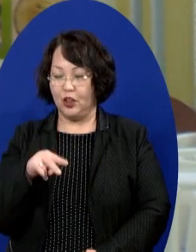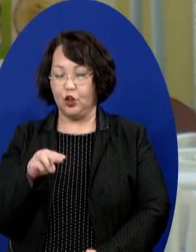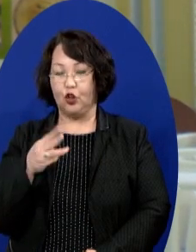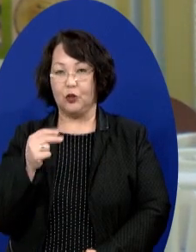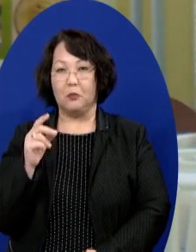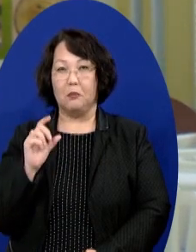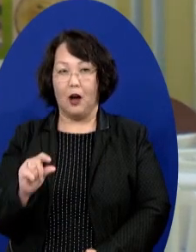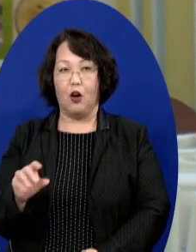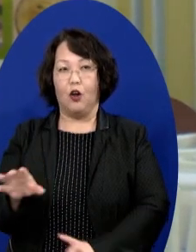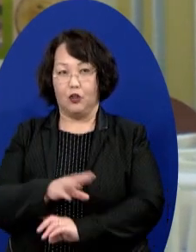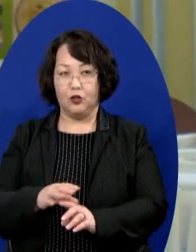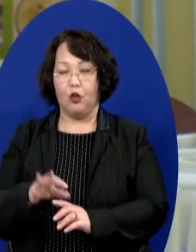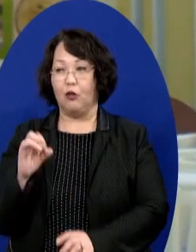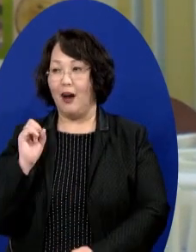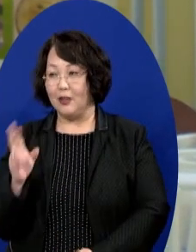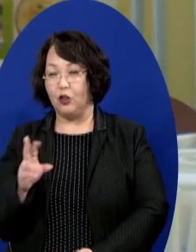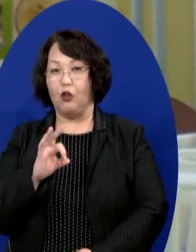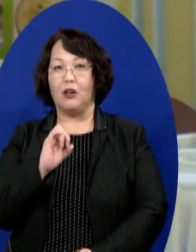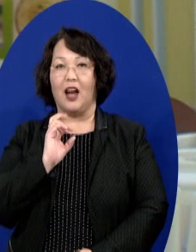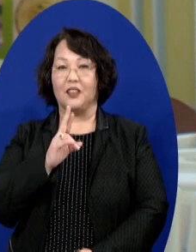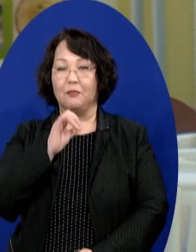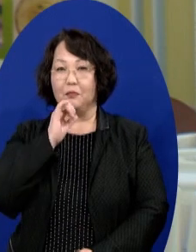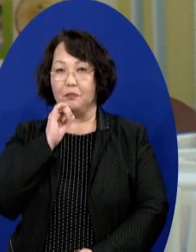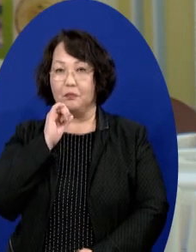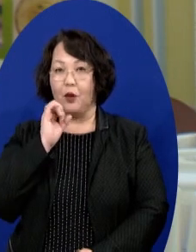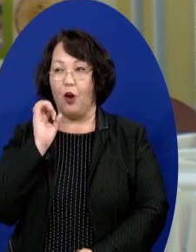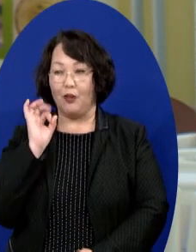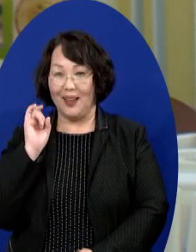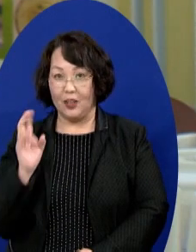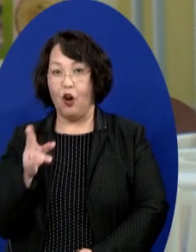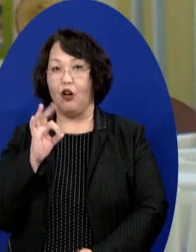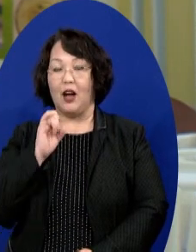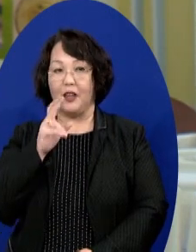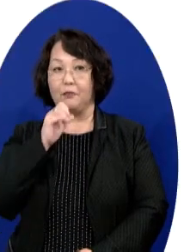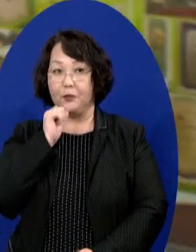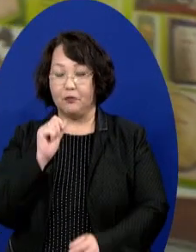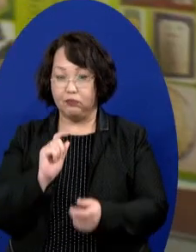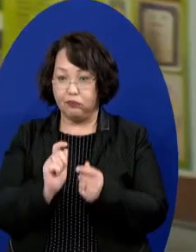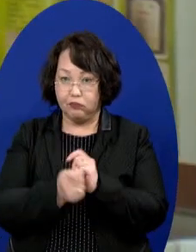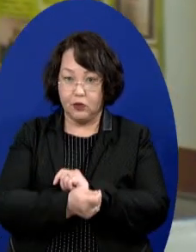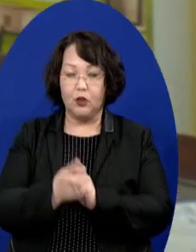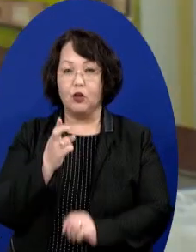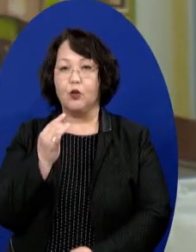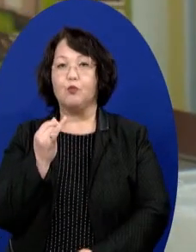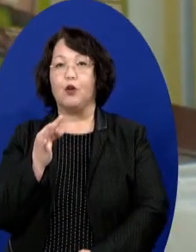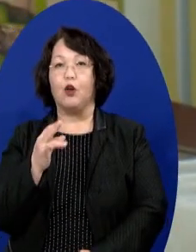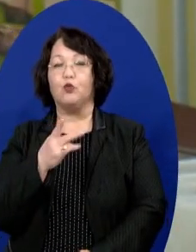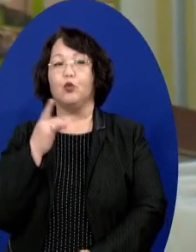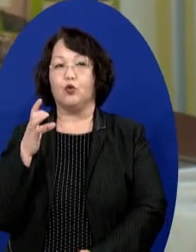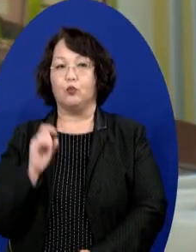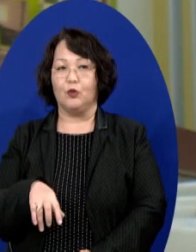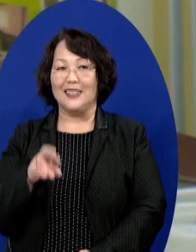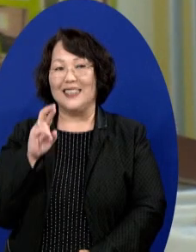нь органик биш нүүрс төрөгч рүү хэлбэрч хилдсэн ийм бүтээгдэхүүнийг био нүүрс гэж хэлээд байгаа. Ясыг